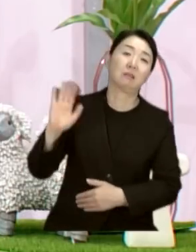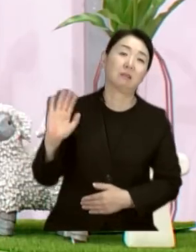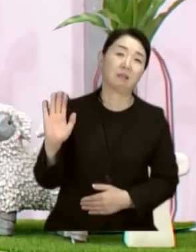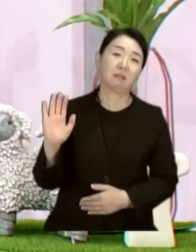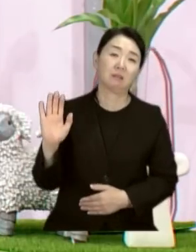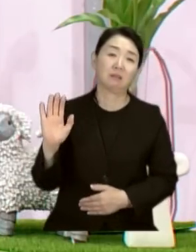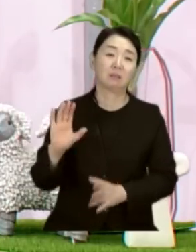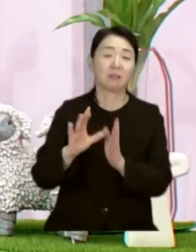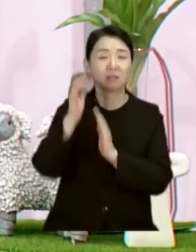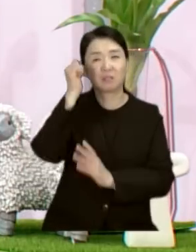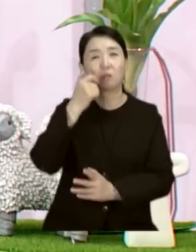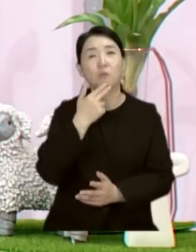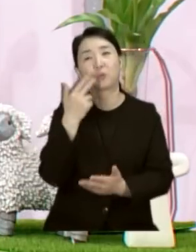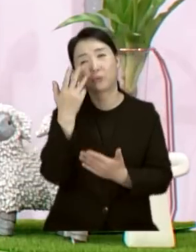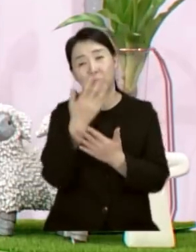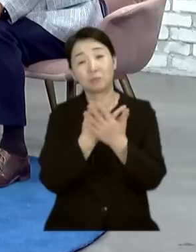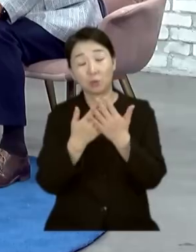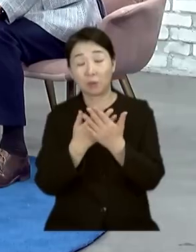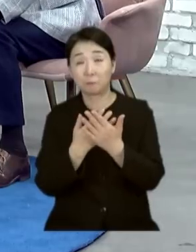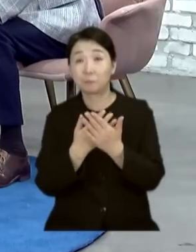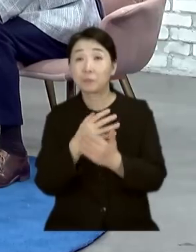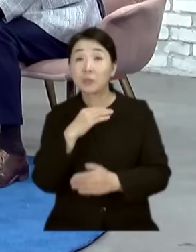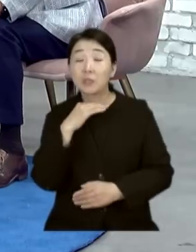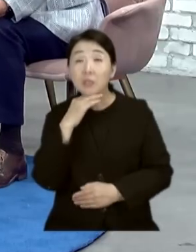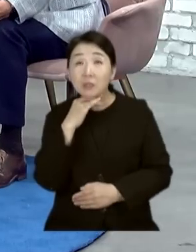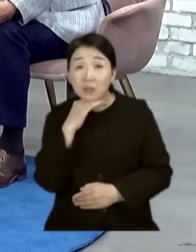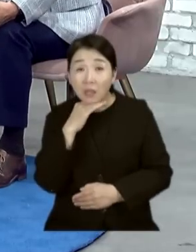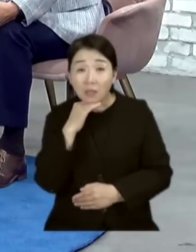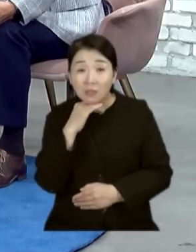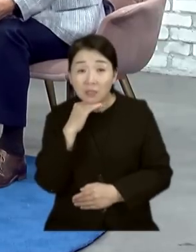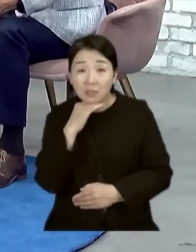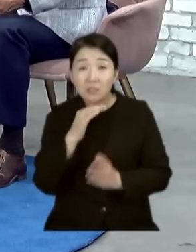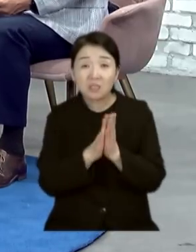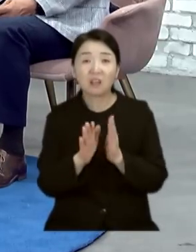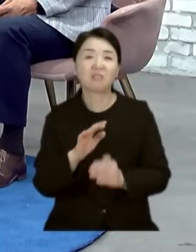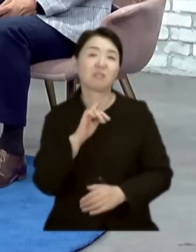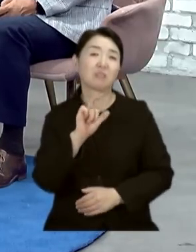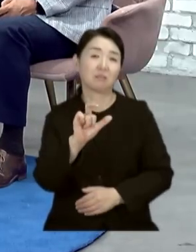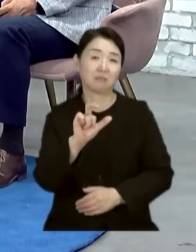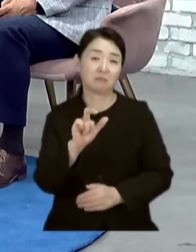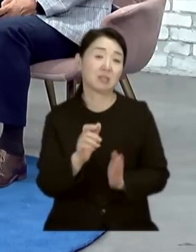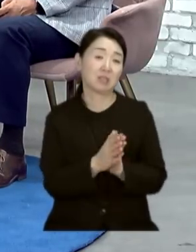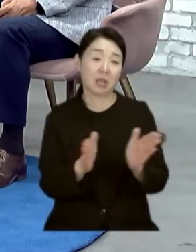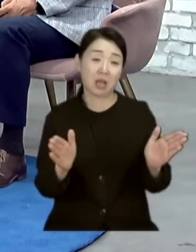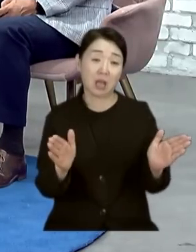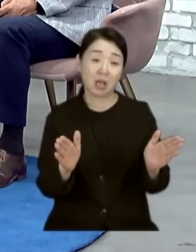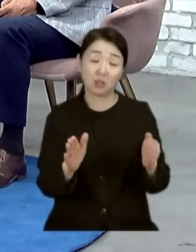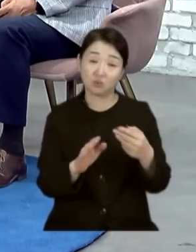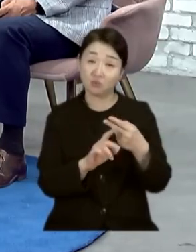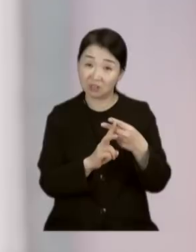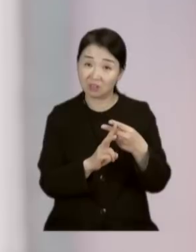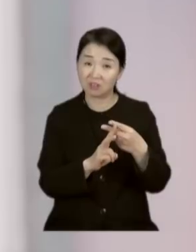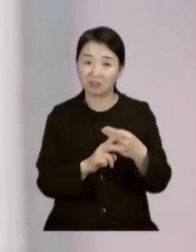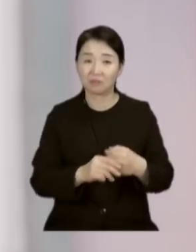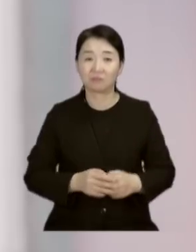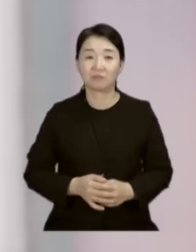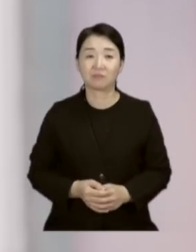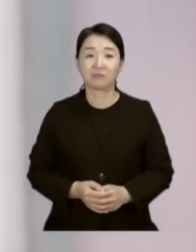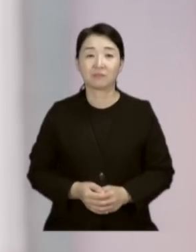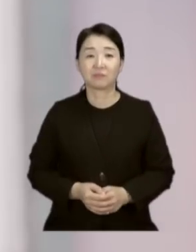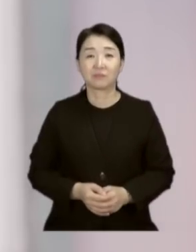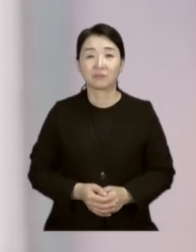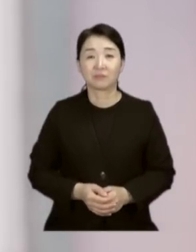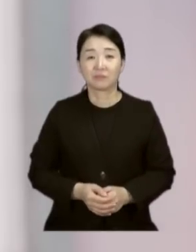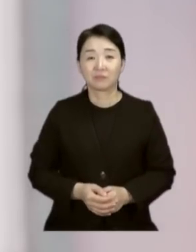않으면 저는 잘 기억이 나지 않아요. 몇 살에 데뷔했죠? 저 15살이요. 네. 빌더스 세림은 중2 나이. 네네 맞아요.